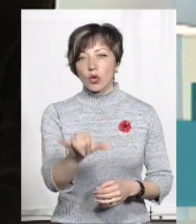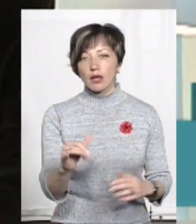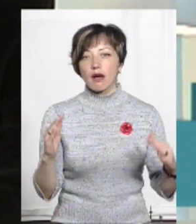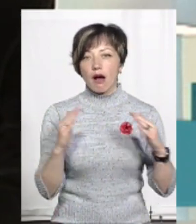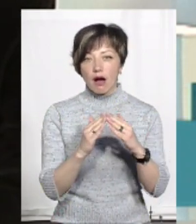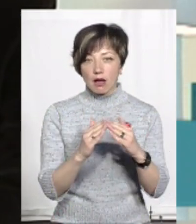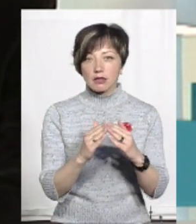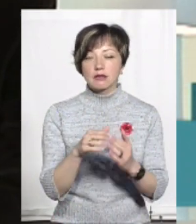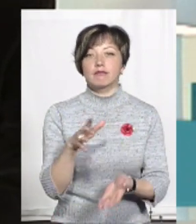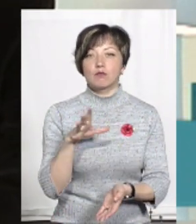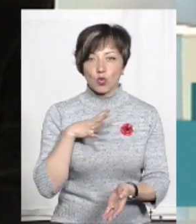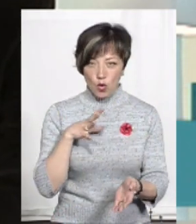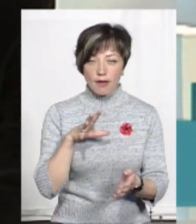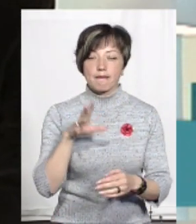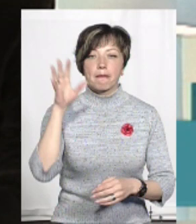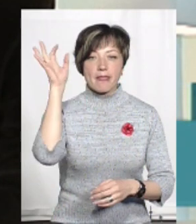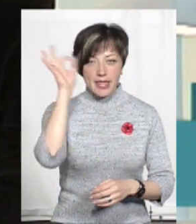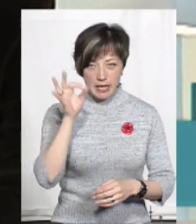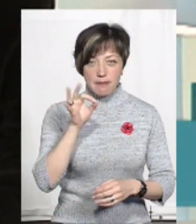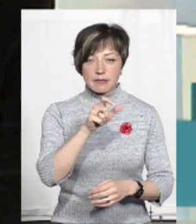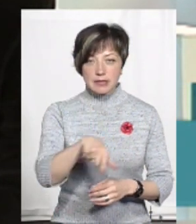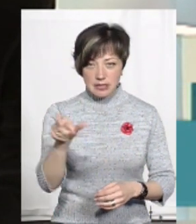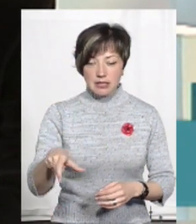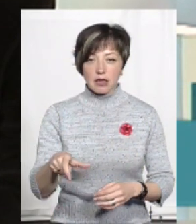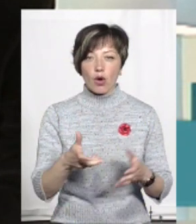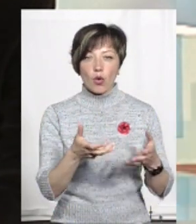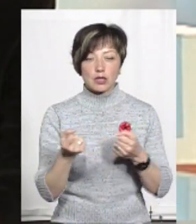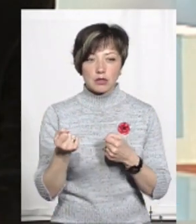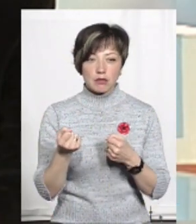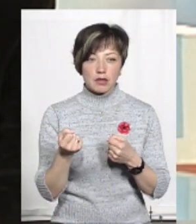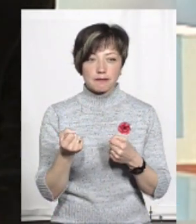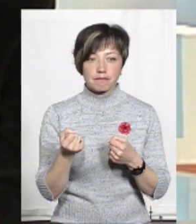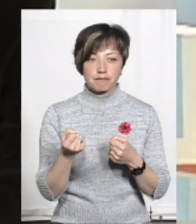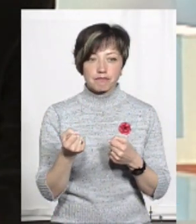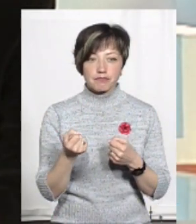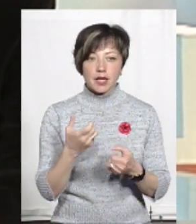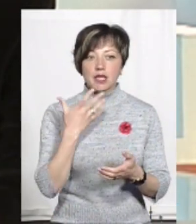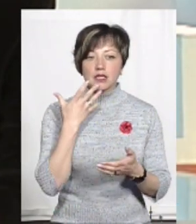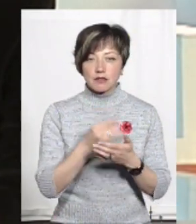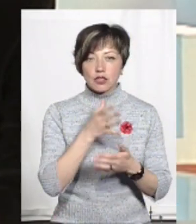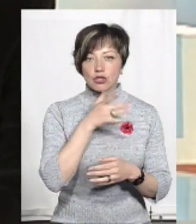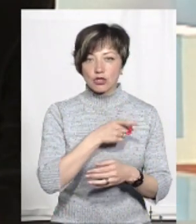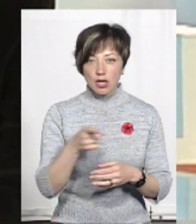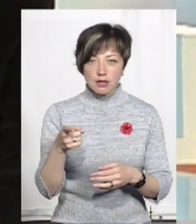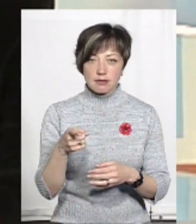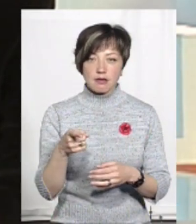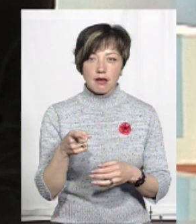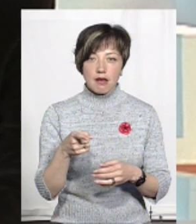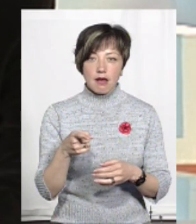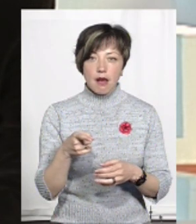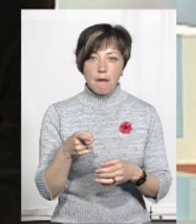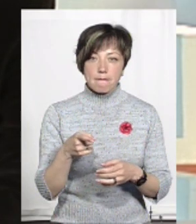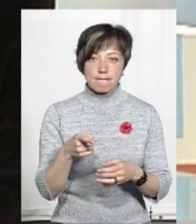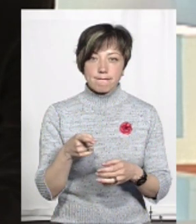хаті стояли німці, і вона отримала в свій час прикладом